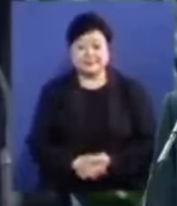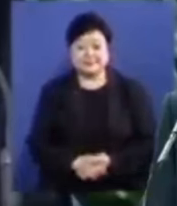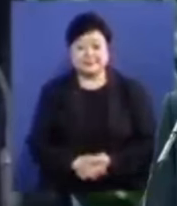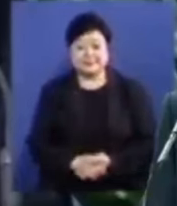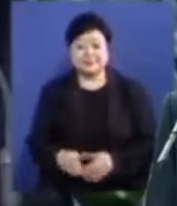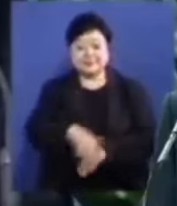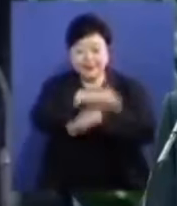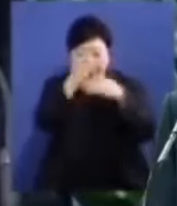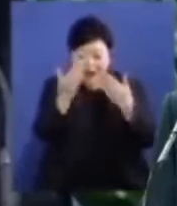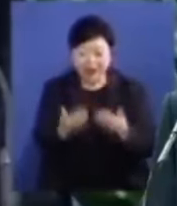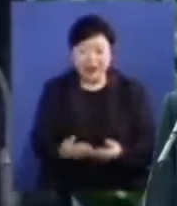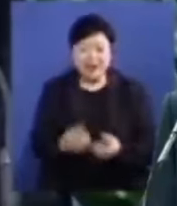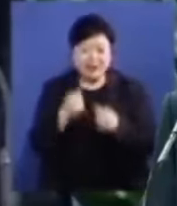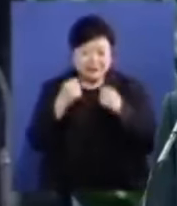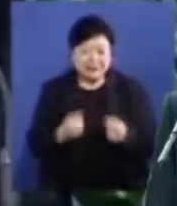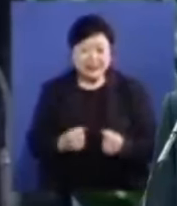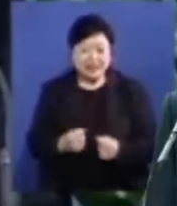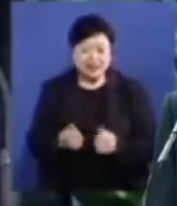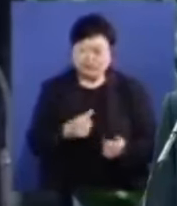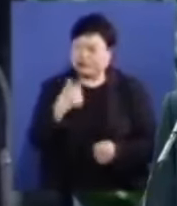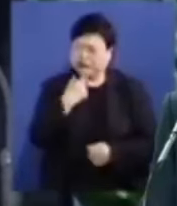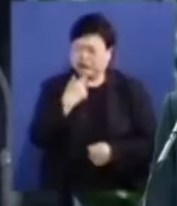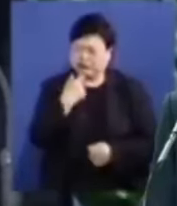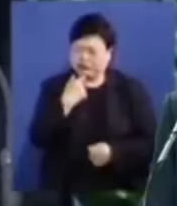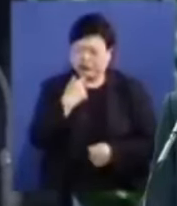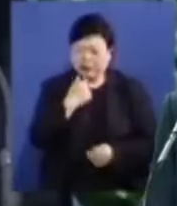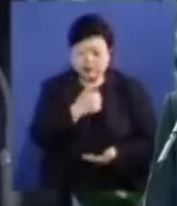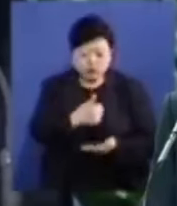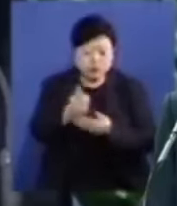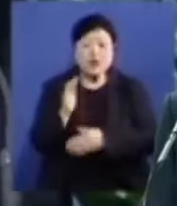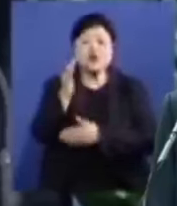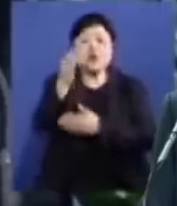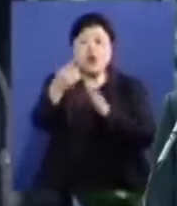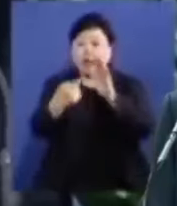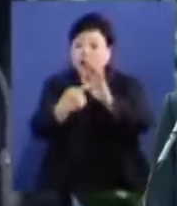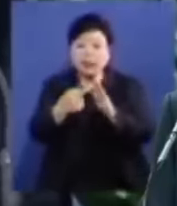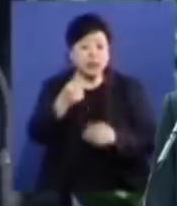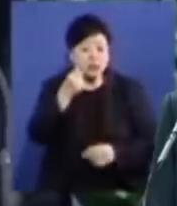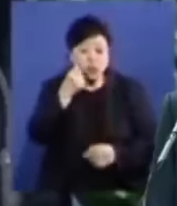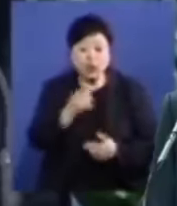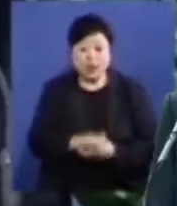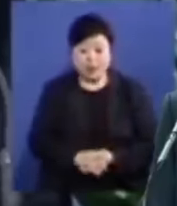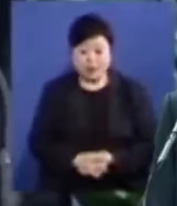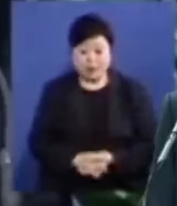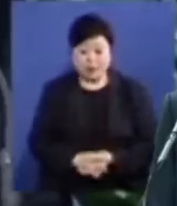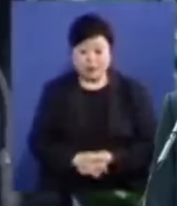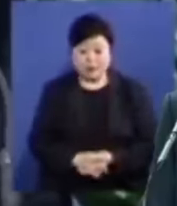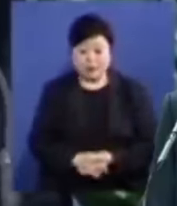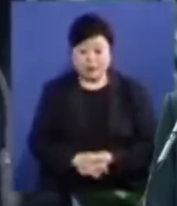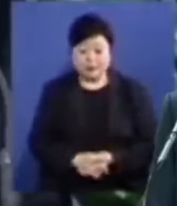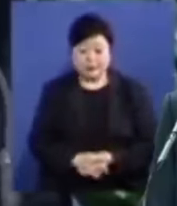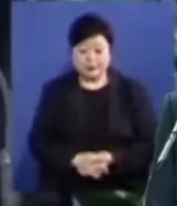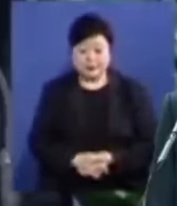다 사람은 있고 나는 안 죽겠다 하면 주님의 영광은 나타나지 못하지요.